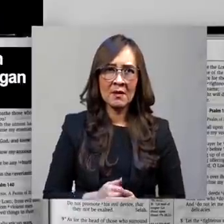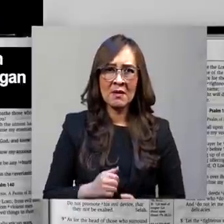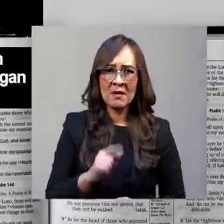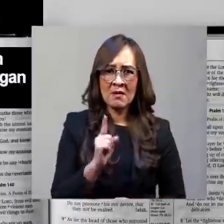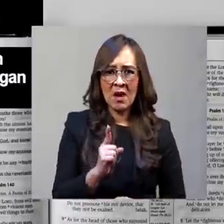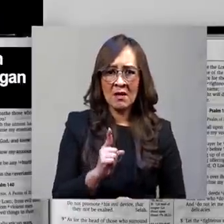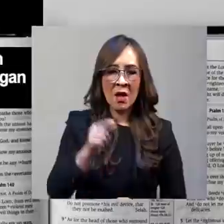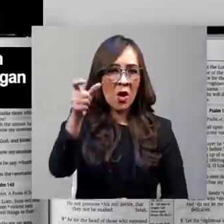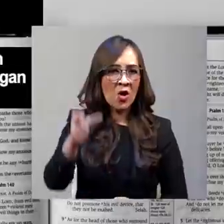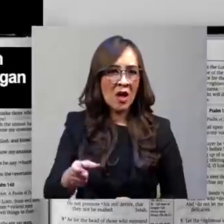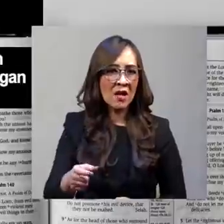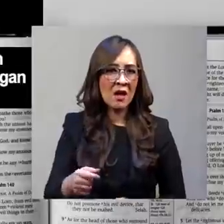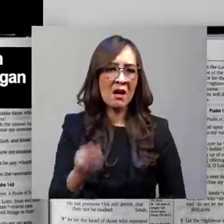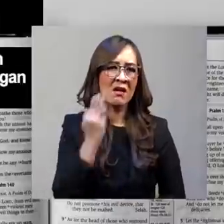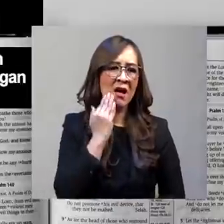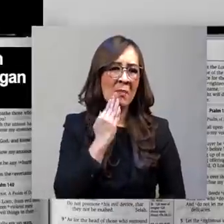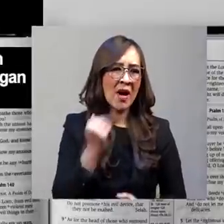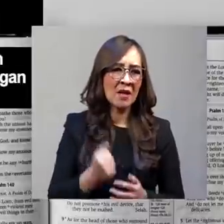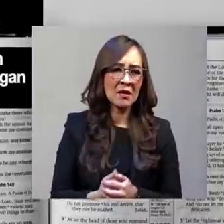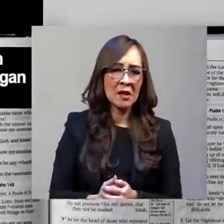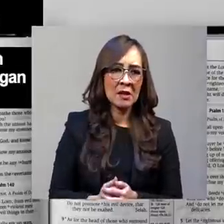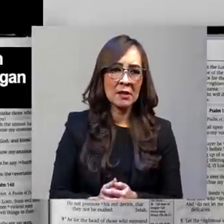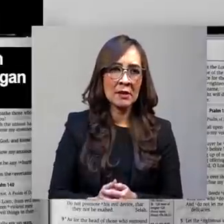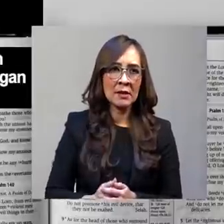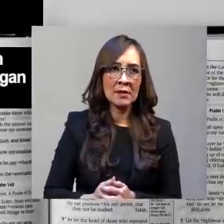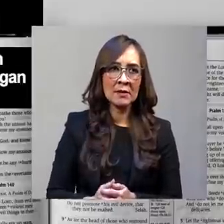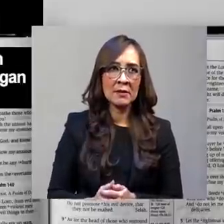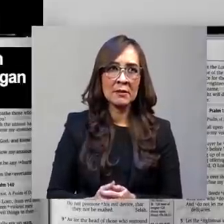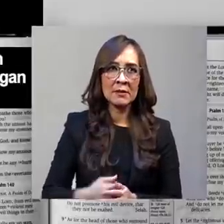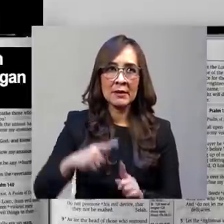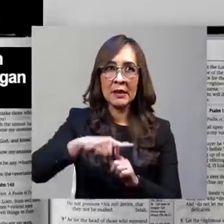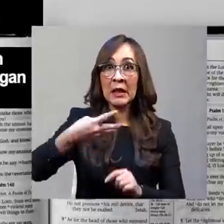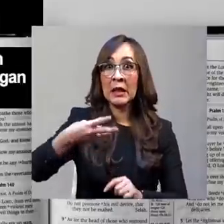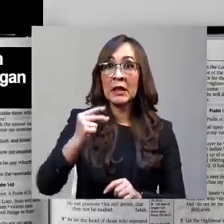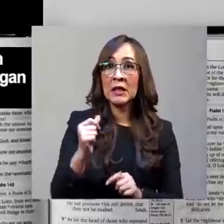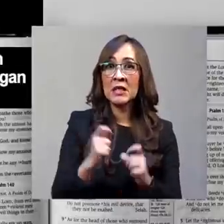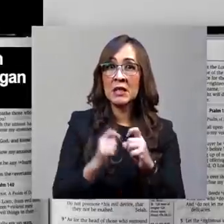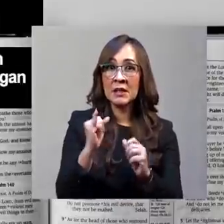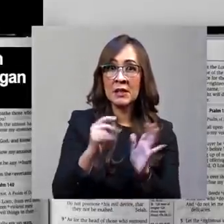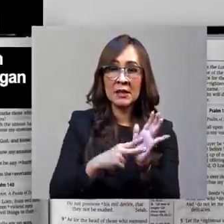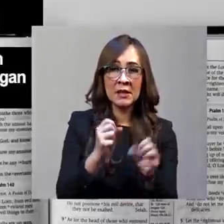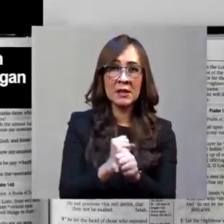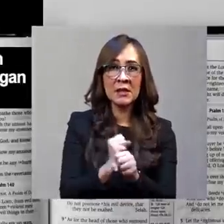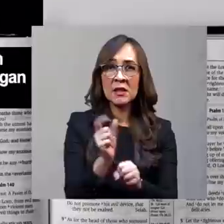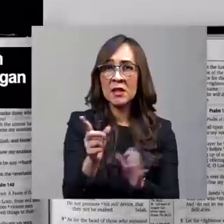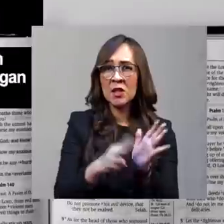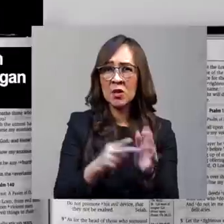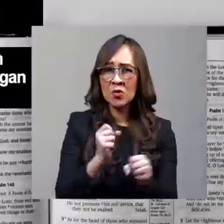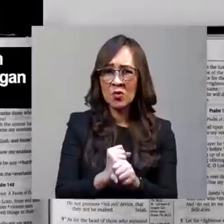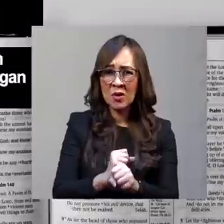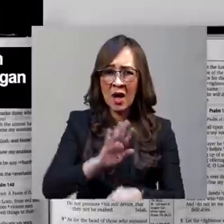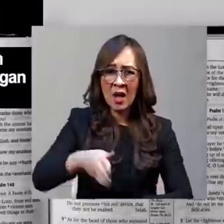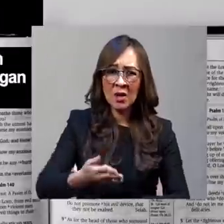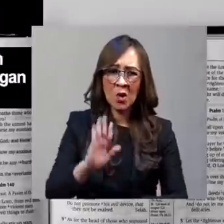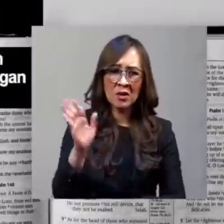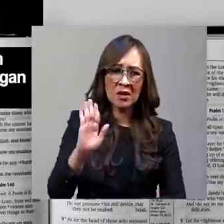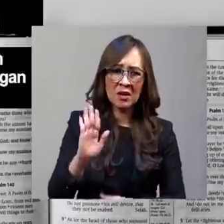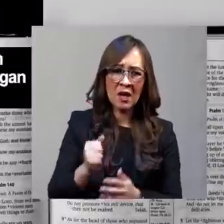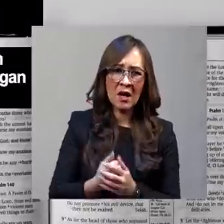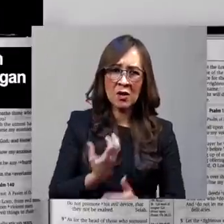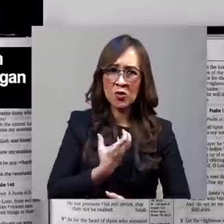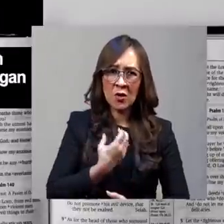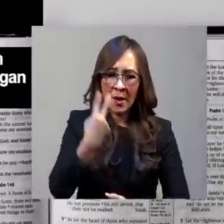sama kita. Ada orang mau jatuhin kita, ada orang mau fitnah kita. Ada orang-orang yang gak suka lihat rumah tanggamu bahagia, ada orang-orang yang gak suka lihat